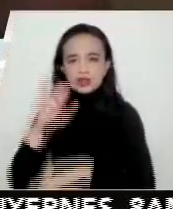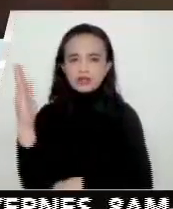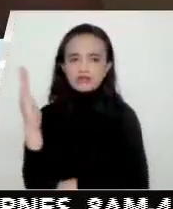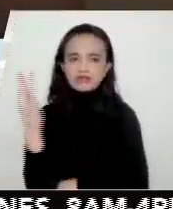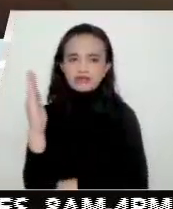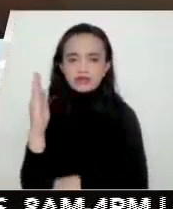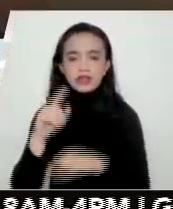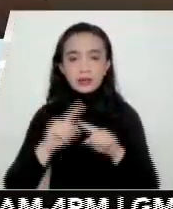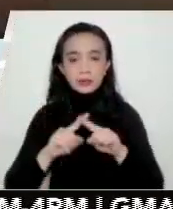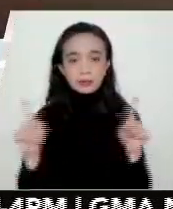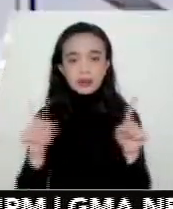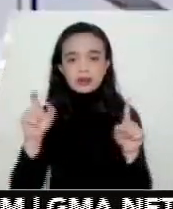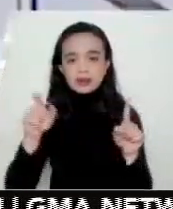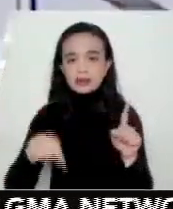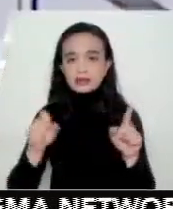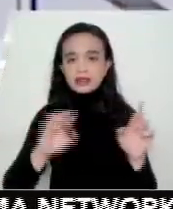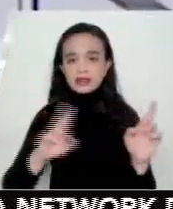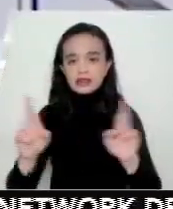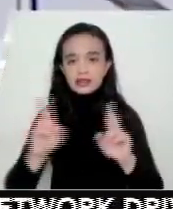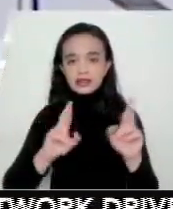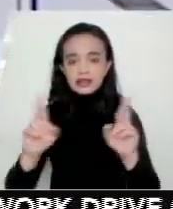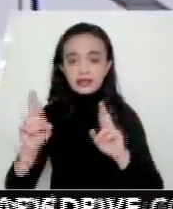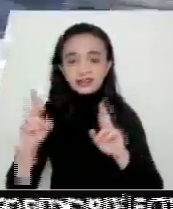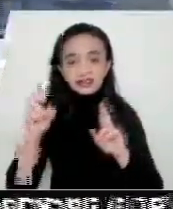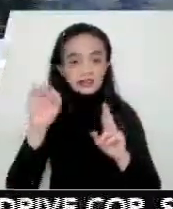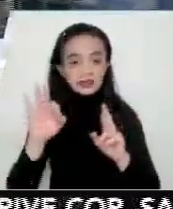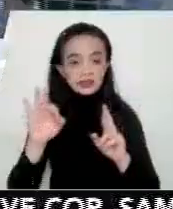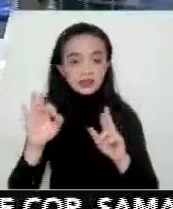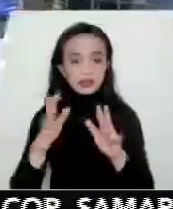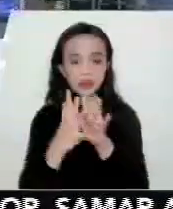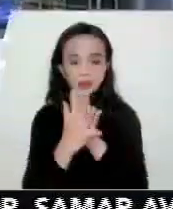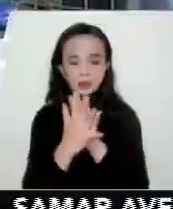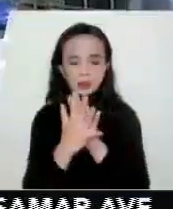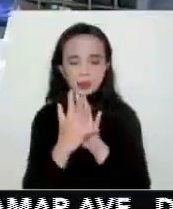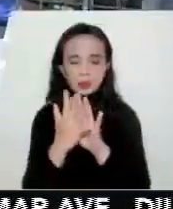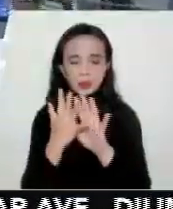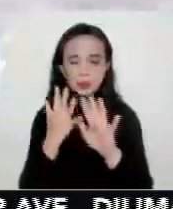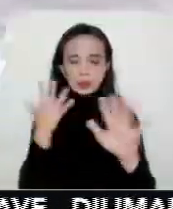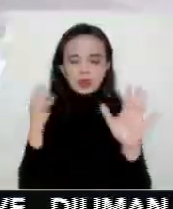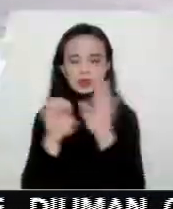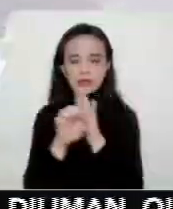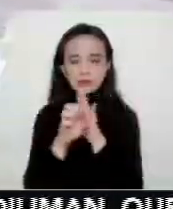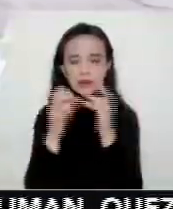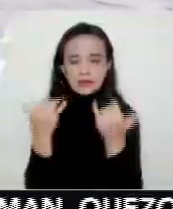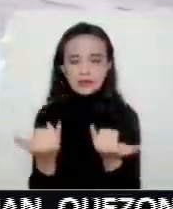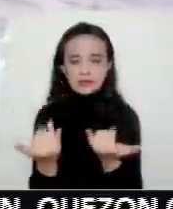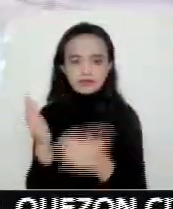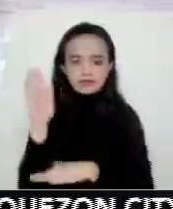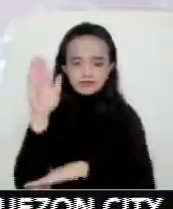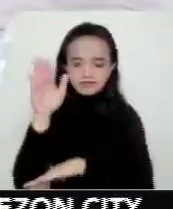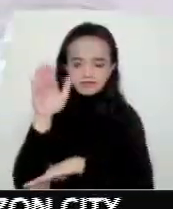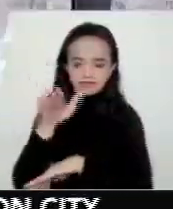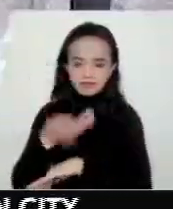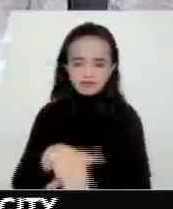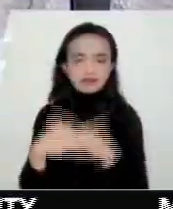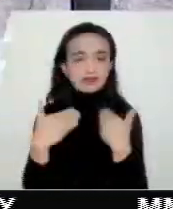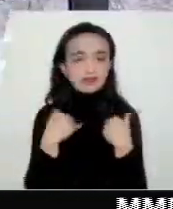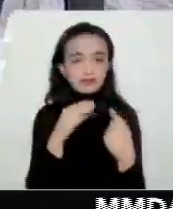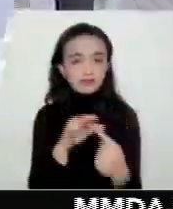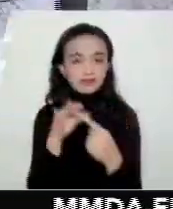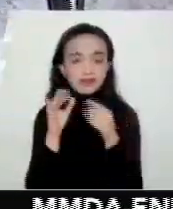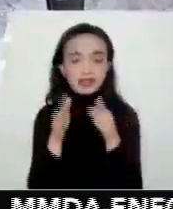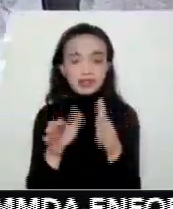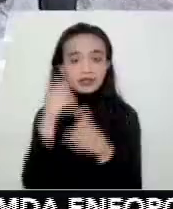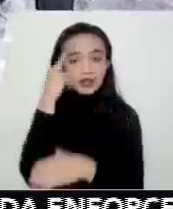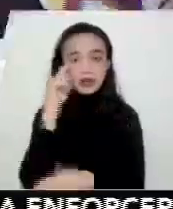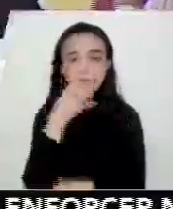dapat maging handa sa mga pagkakataong humahaba ang pila gaya ngayong pahapon. May special lane naman sa mga may edad at